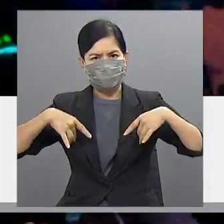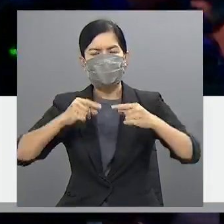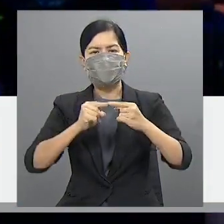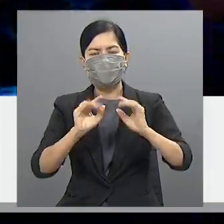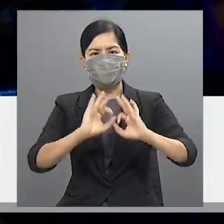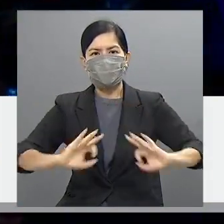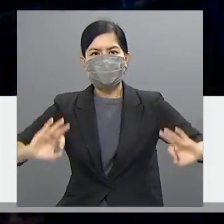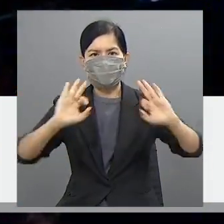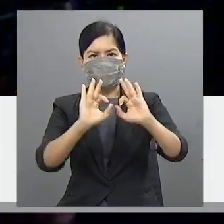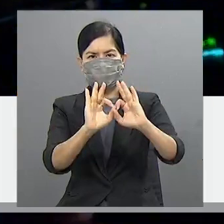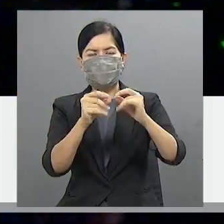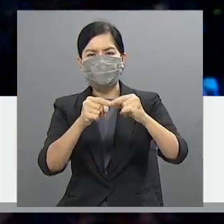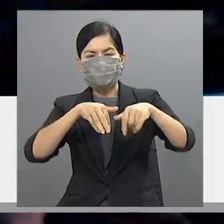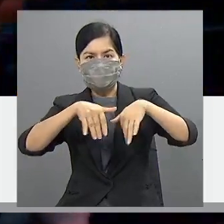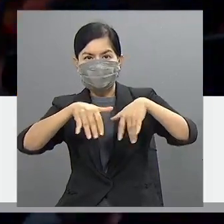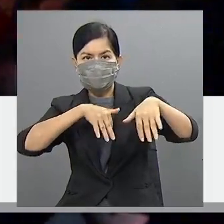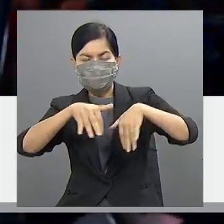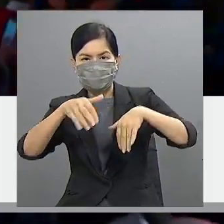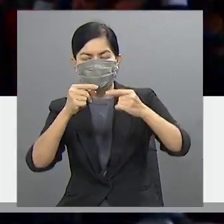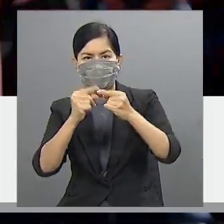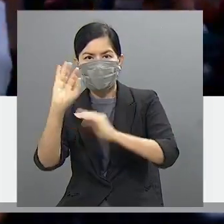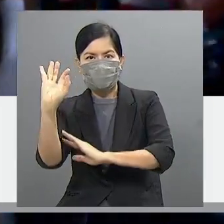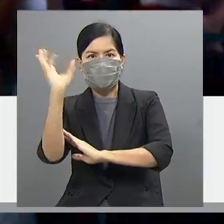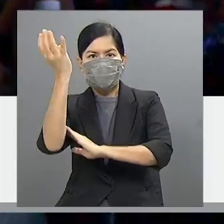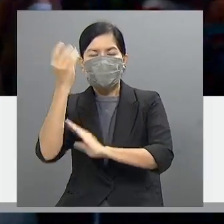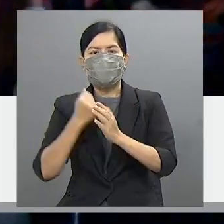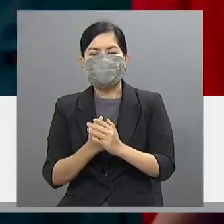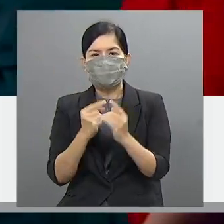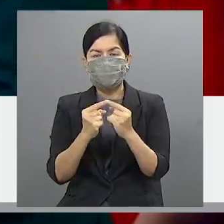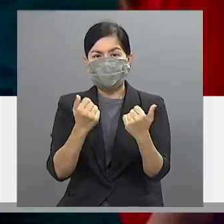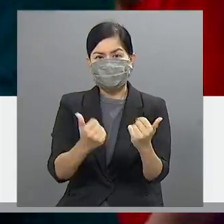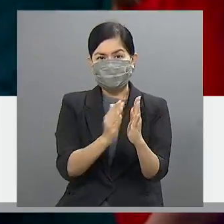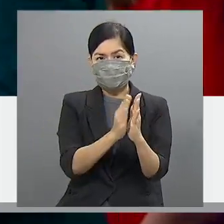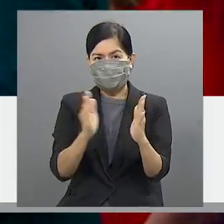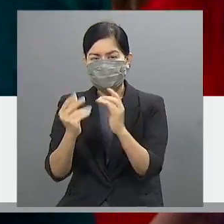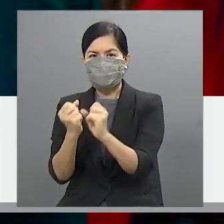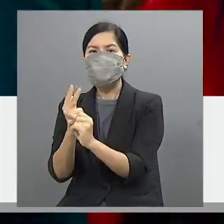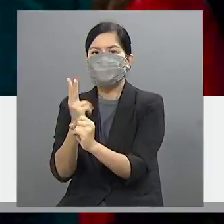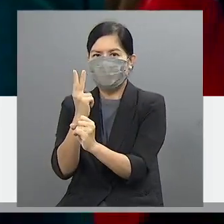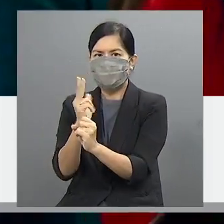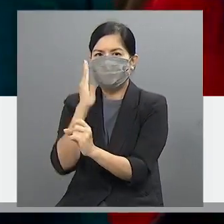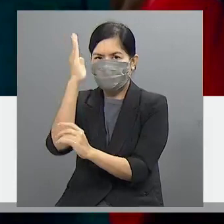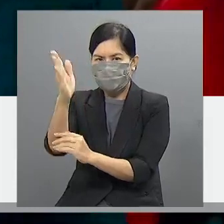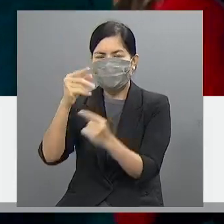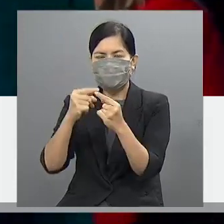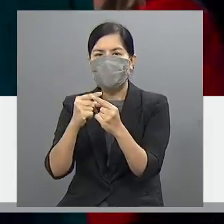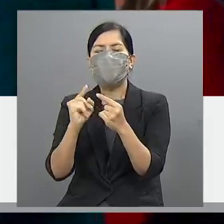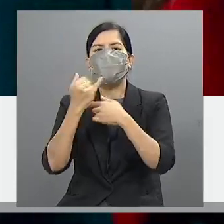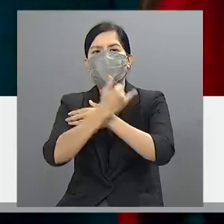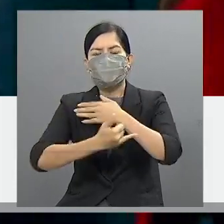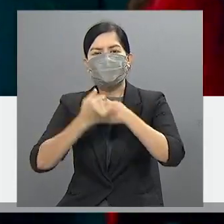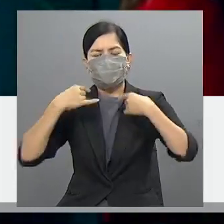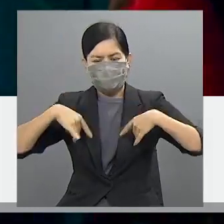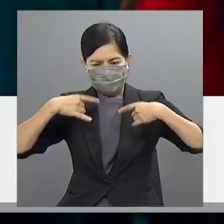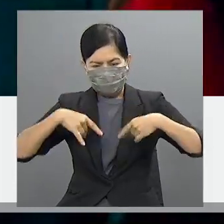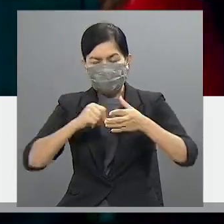าคมโลกด้วยว่านับจากนี้ไปอีก3ปีออสเตรเลียจะไม่เหมือนเดิมค่ะหลังจากเมื่อปีที่แล้วออสเตรเลียถูกวิพากษ์วิจ